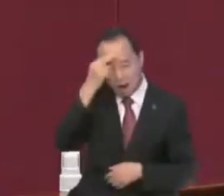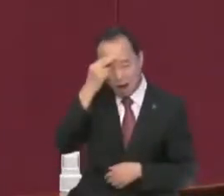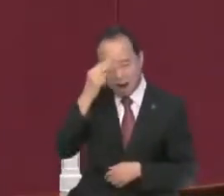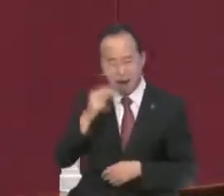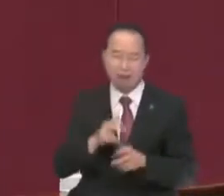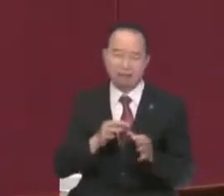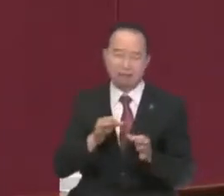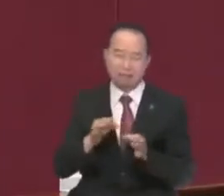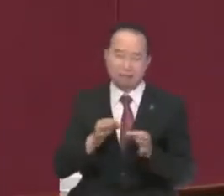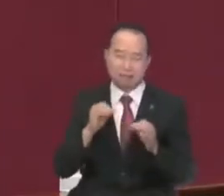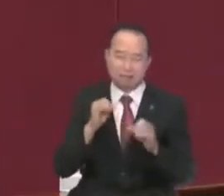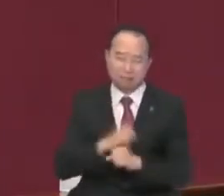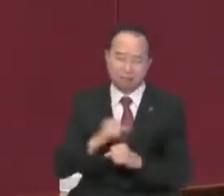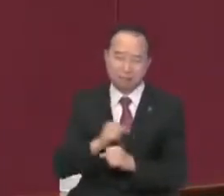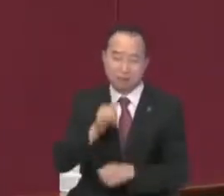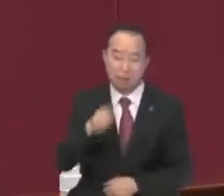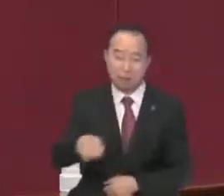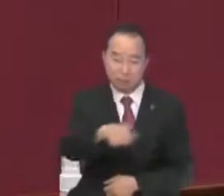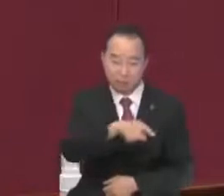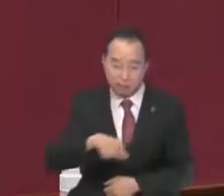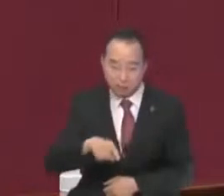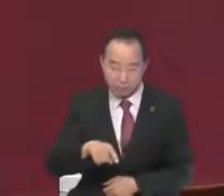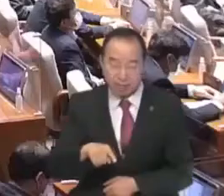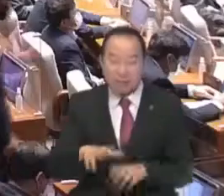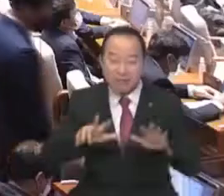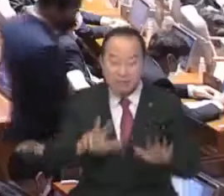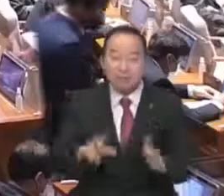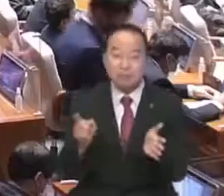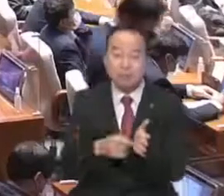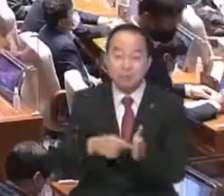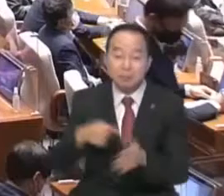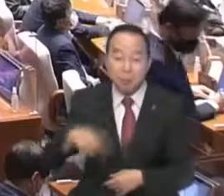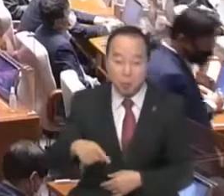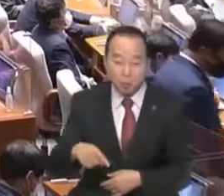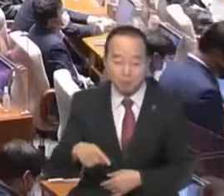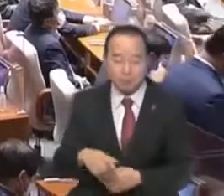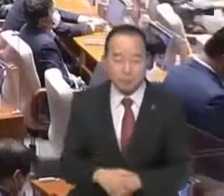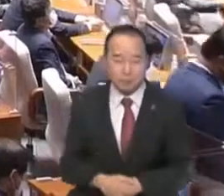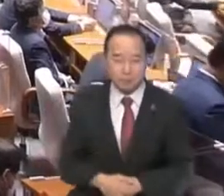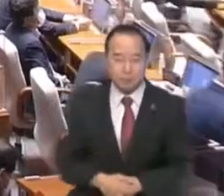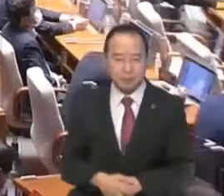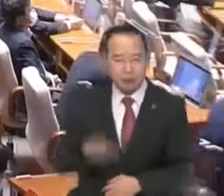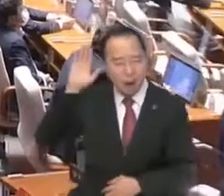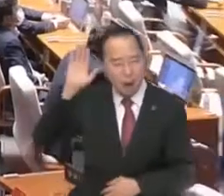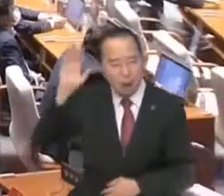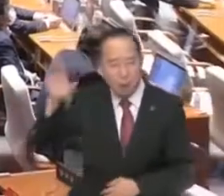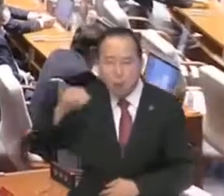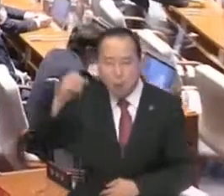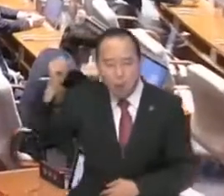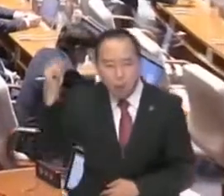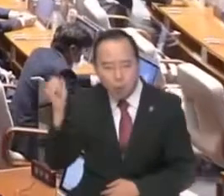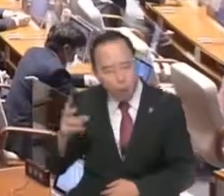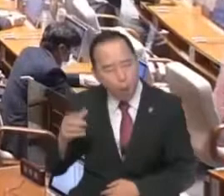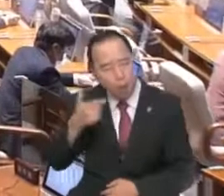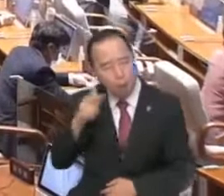내몰리고 있습니다. 따라서 지금 절실한 것은 언제든 대유행으로 거리두기 조치가